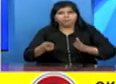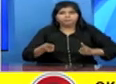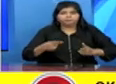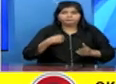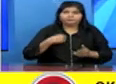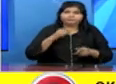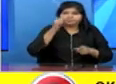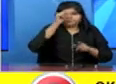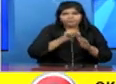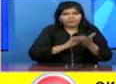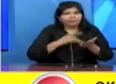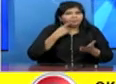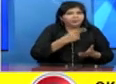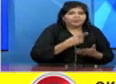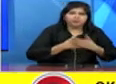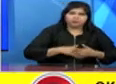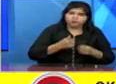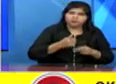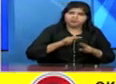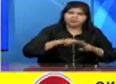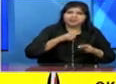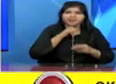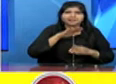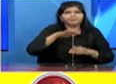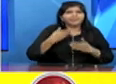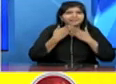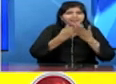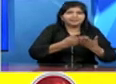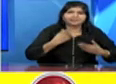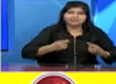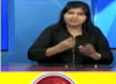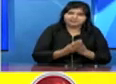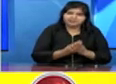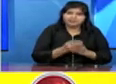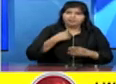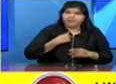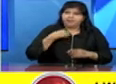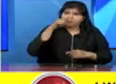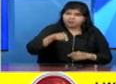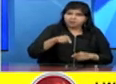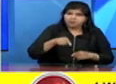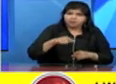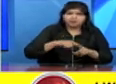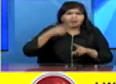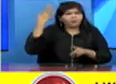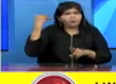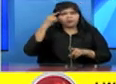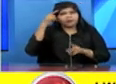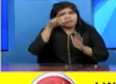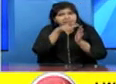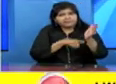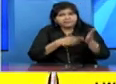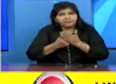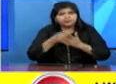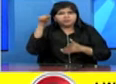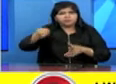के आए हैं। आपको और आपके परिवार को मेरी बहुत शुभकामनाएं हैं। थैंक यू। लेकिन मैं चाहूंगा कि आपका ये अनुभव, हम्म आप तो